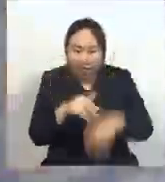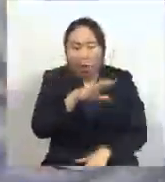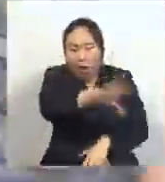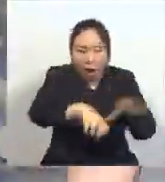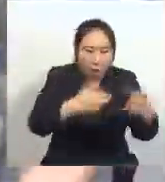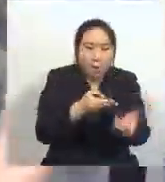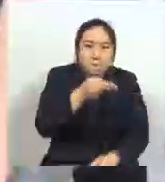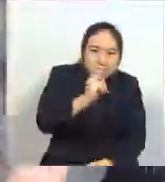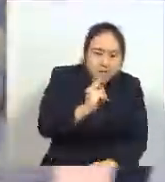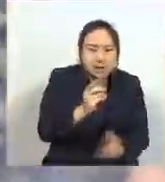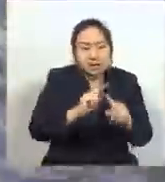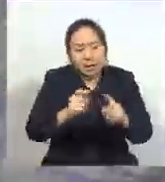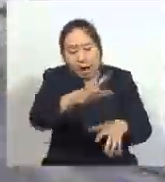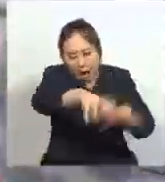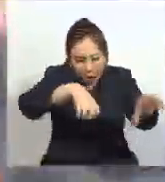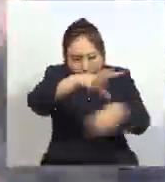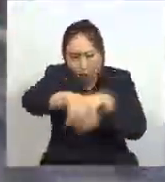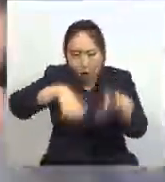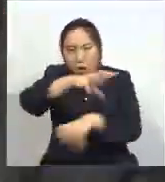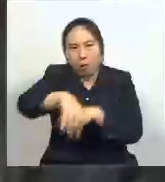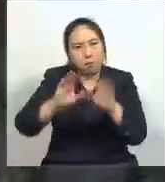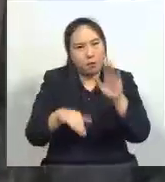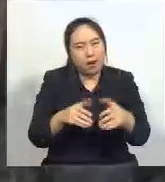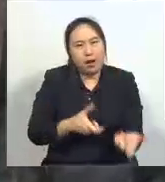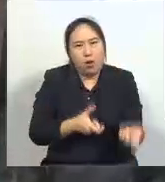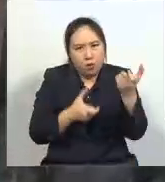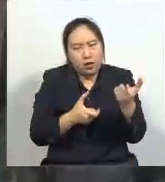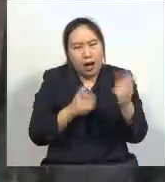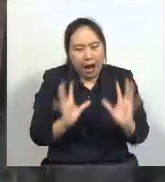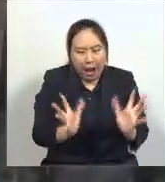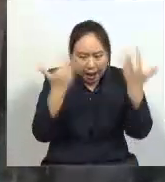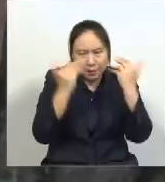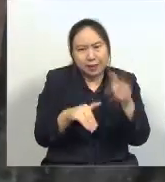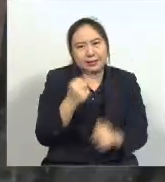คะว่ามีการนำอาวุธเนี่ยไปด้วยประมาณ 4-5 กระบอกที่หาย